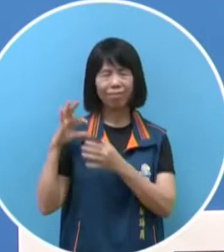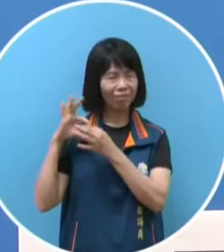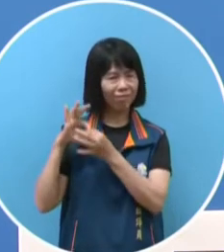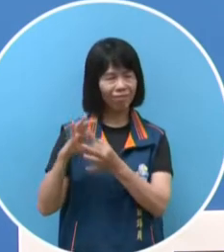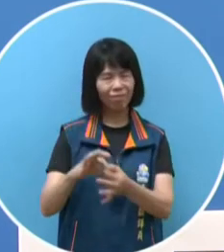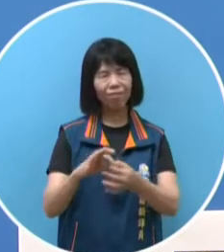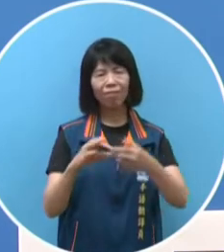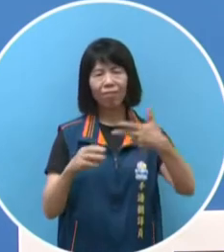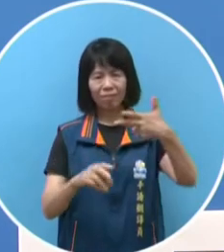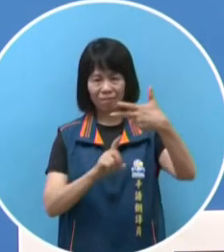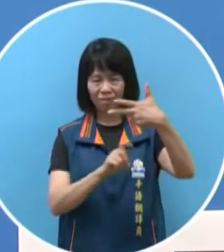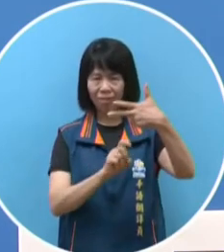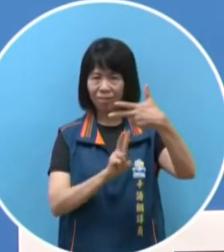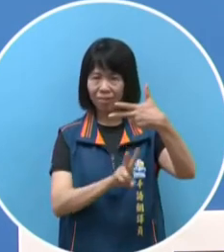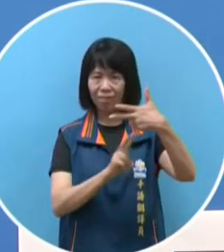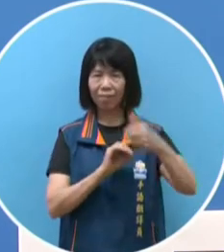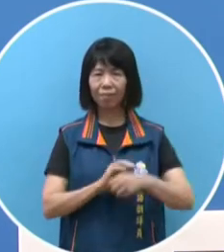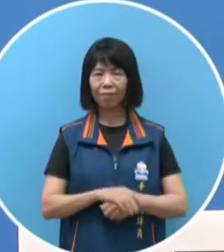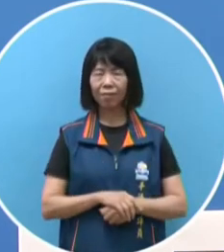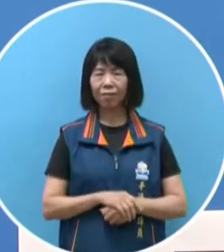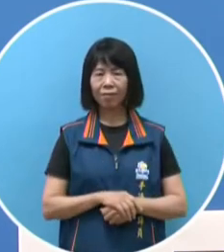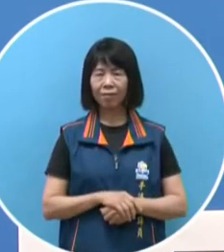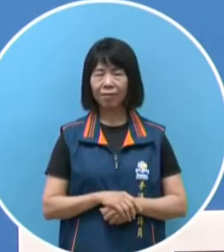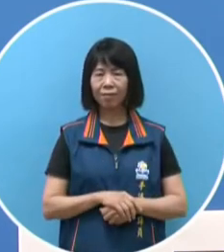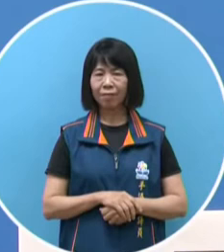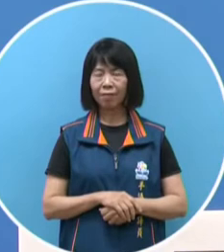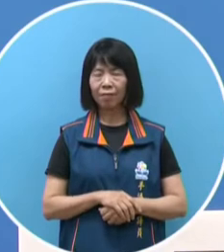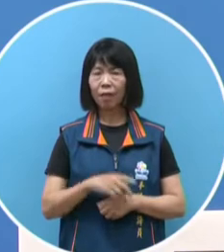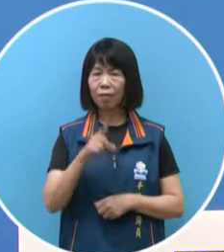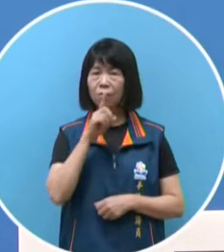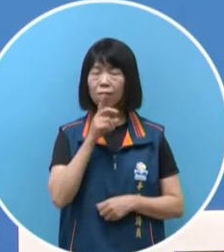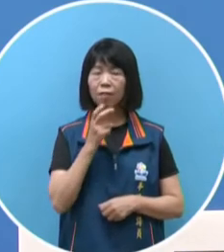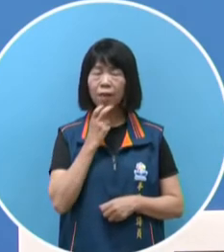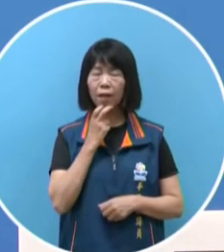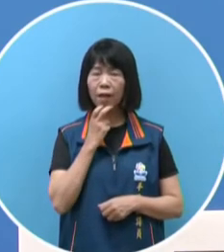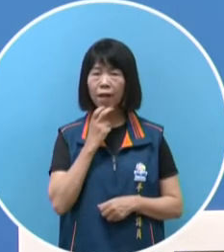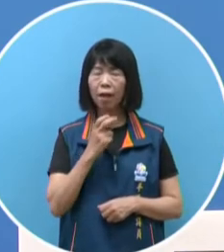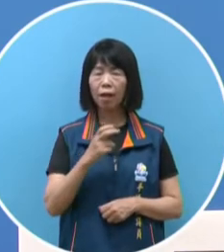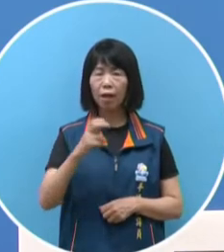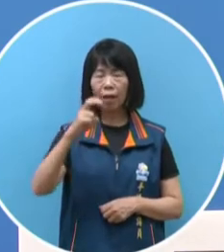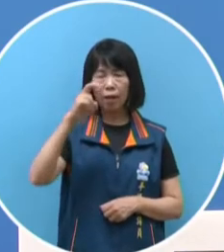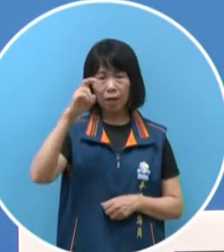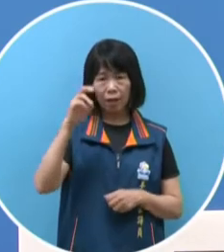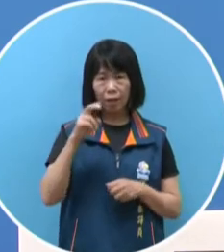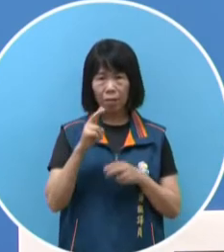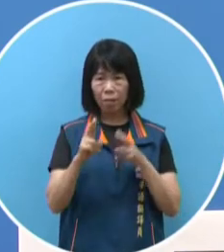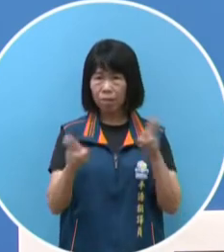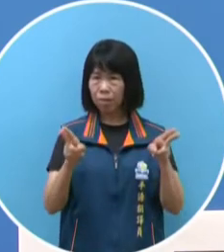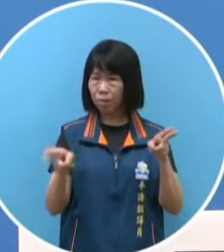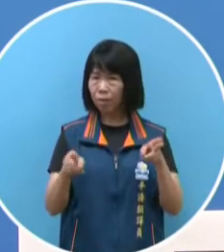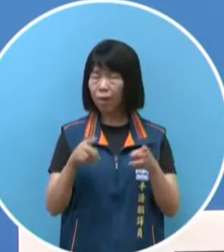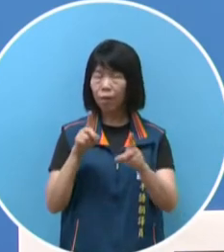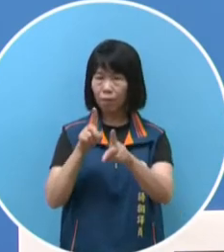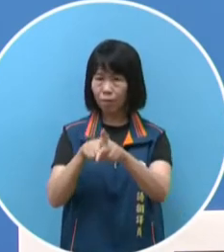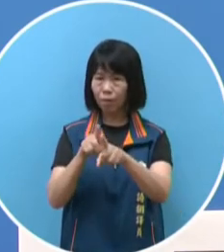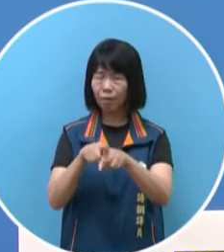到7月12号。我们依循中央 CDC 的这个三级警戒，